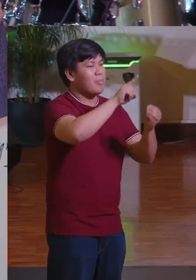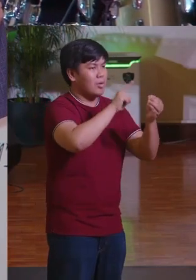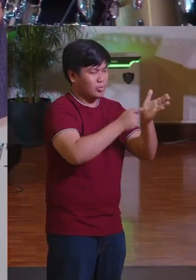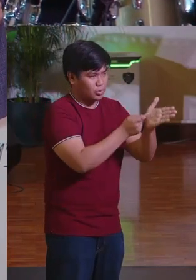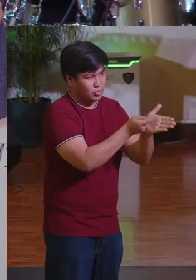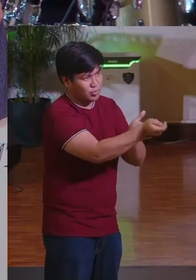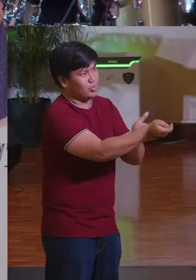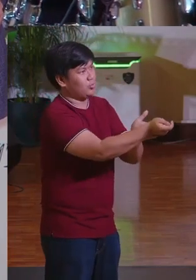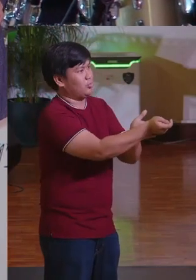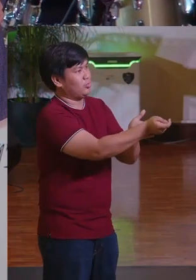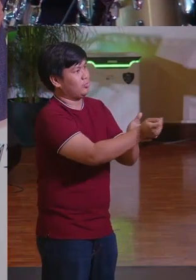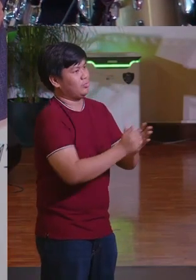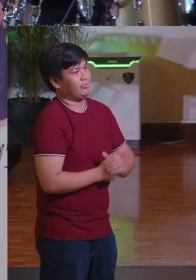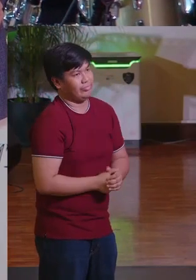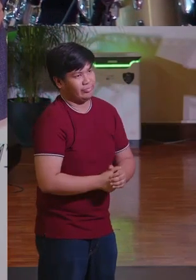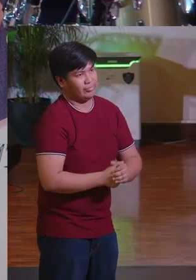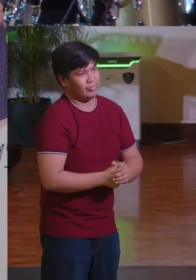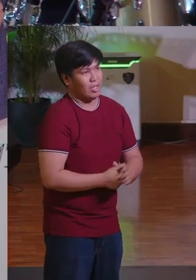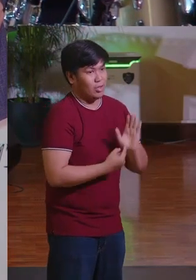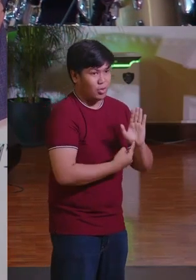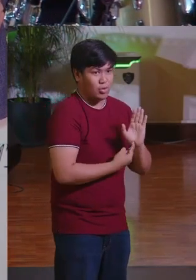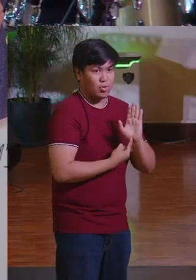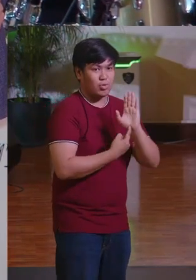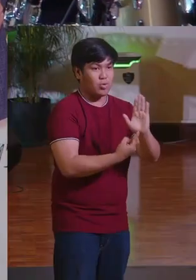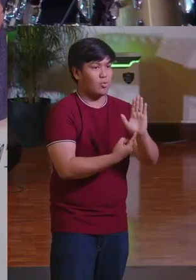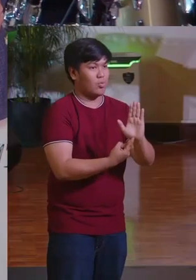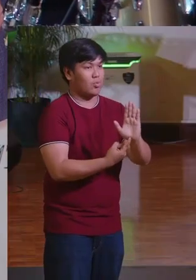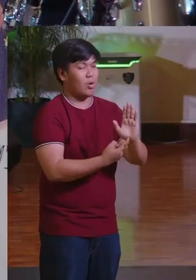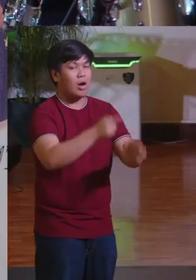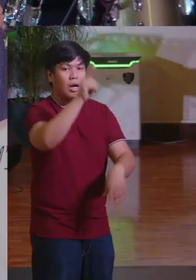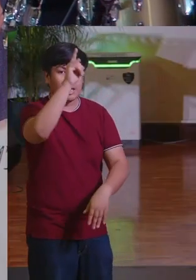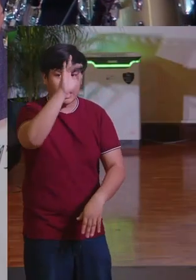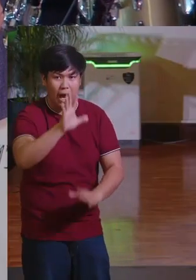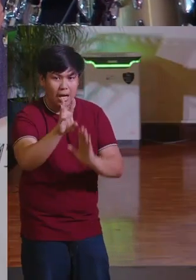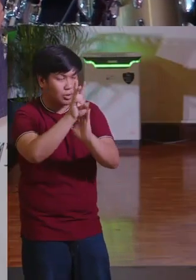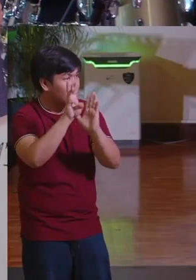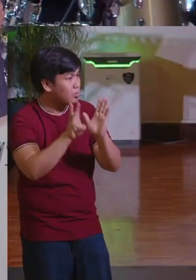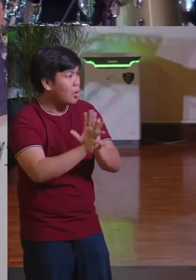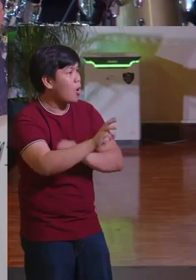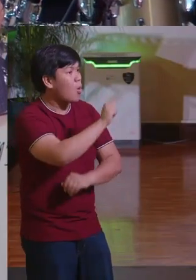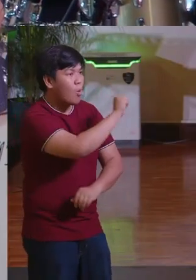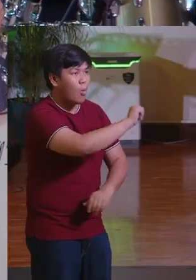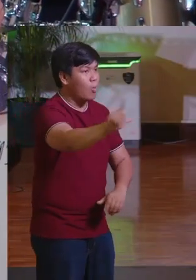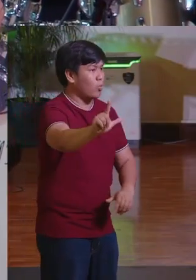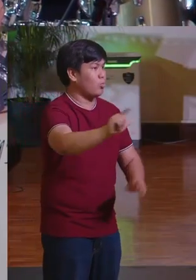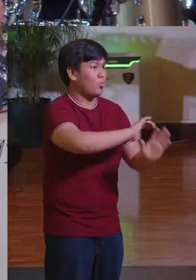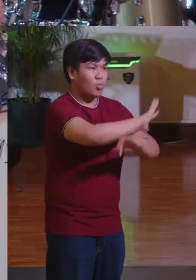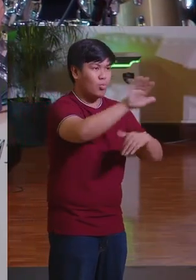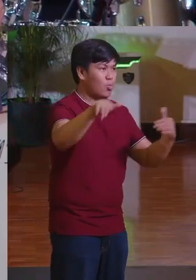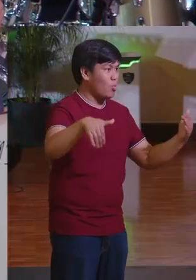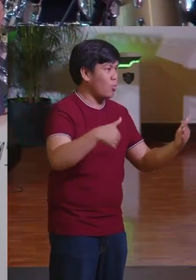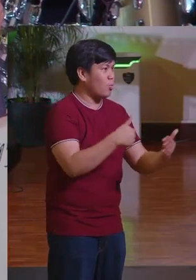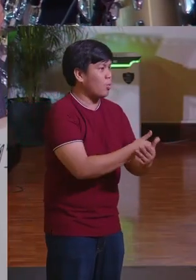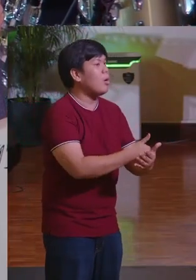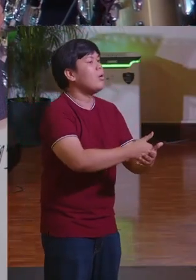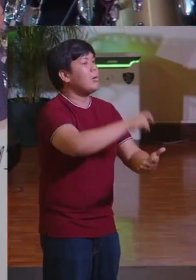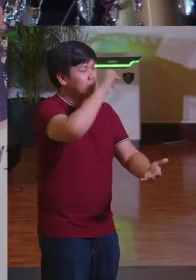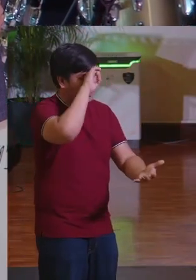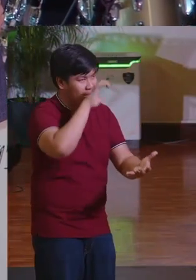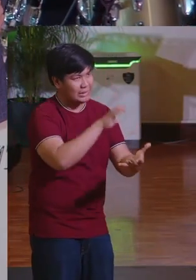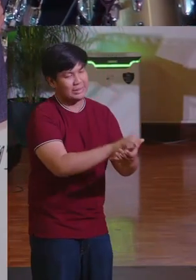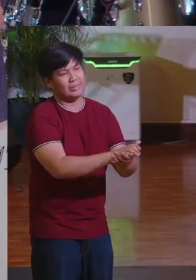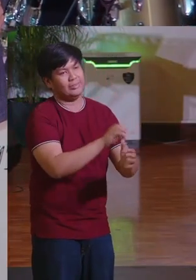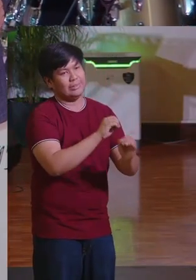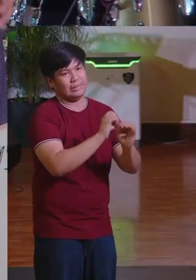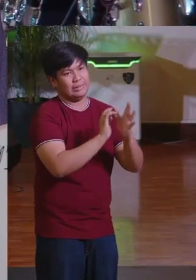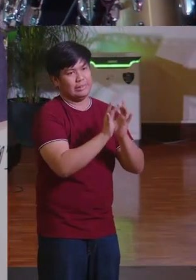truth." Amazing, amazing how God wills that everyone come into the knowledge of the